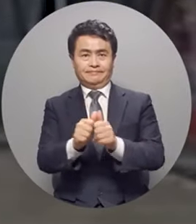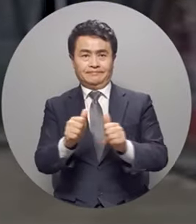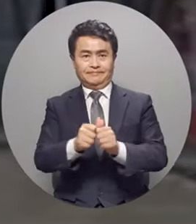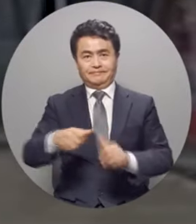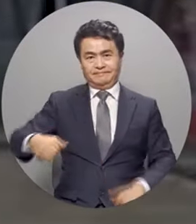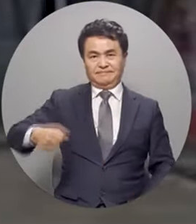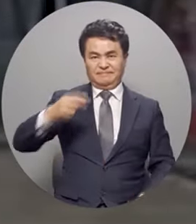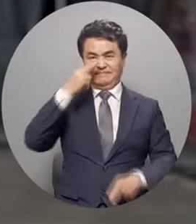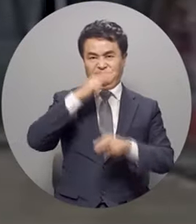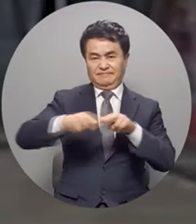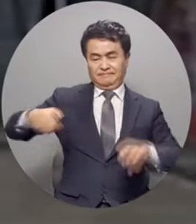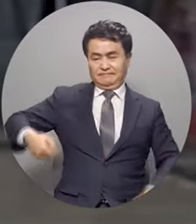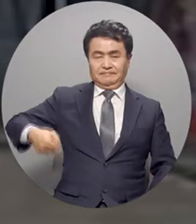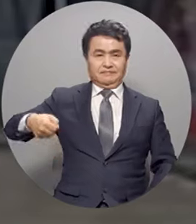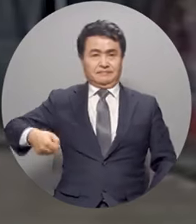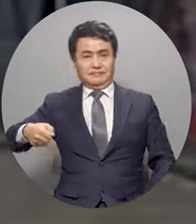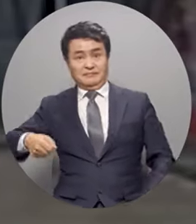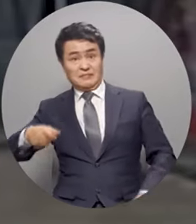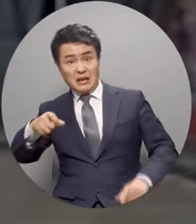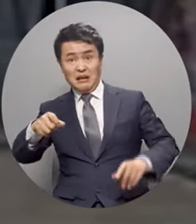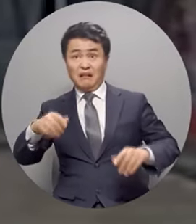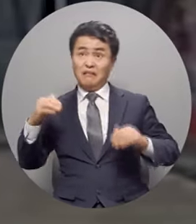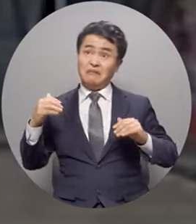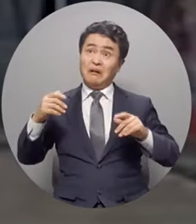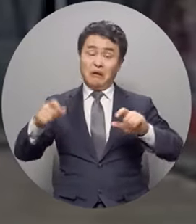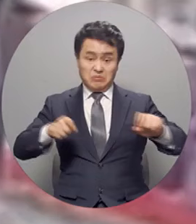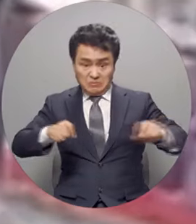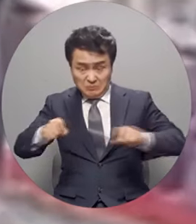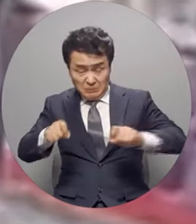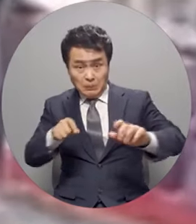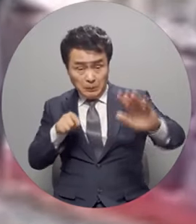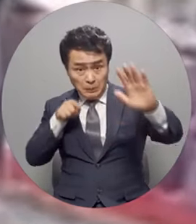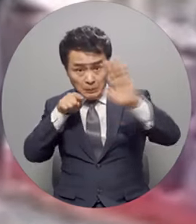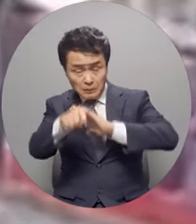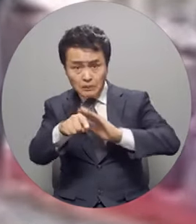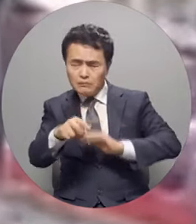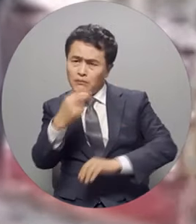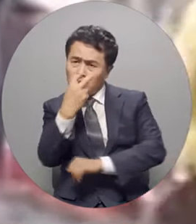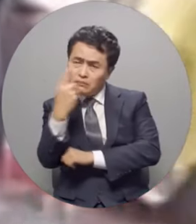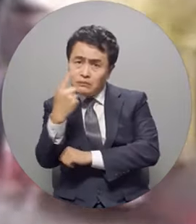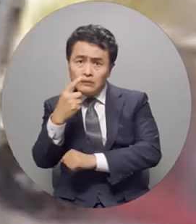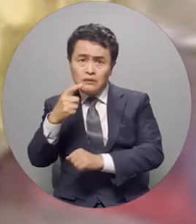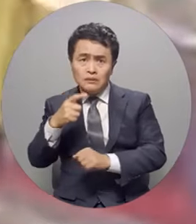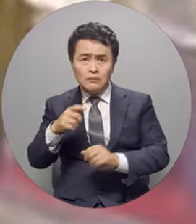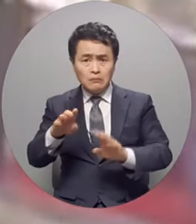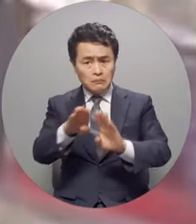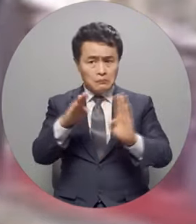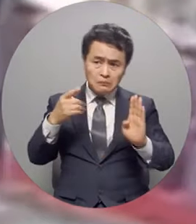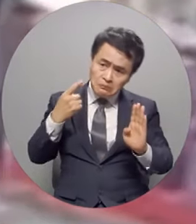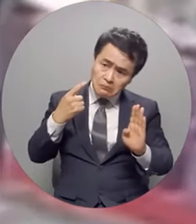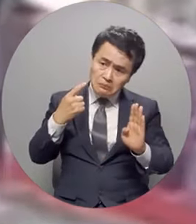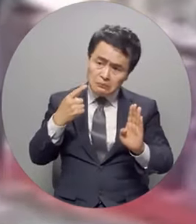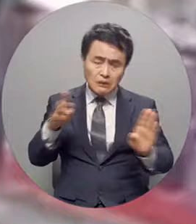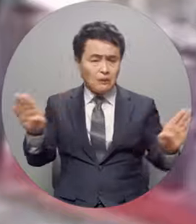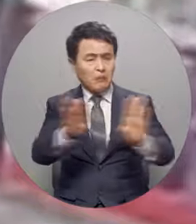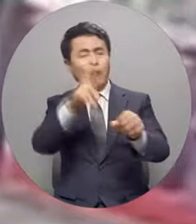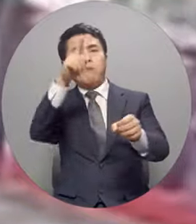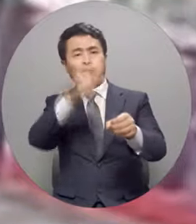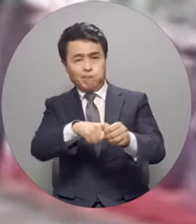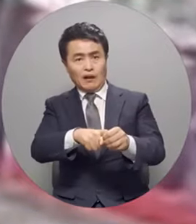손에 기름통을 든채 성인 게임장 안으로 들어갑니다. 지켜보던 사람이 급히 문을 열어보지만 굳게 닫혀